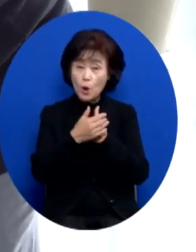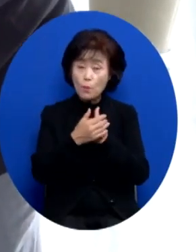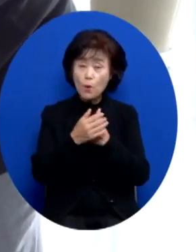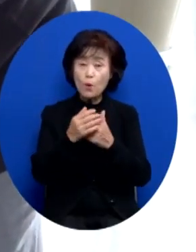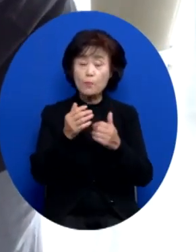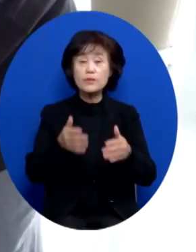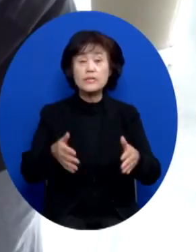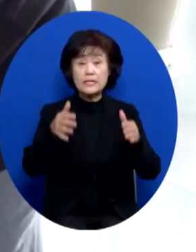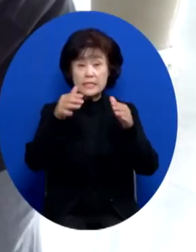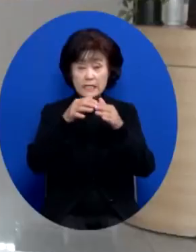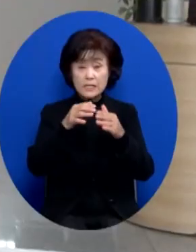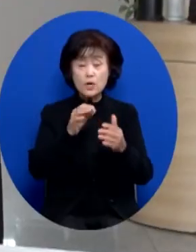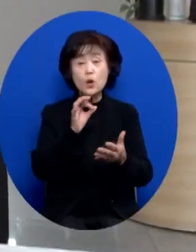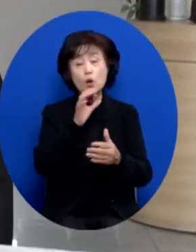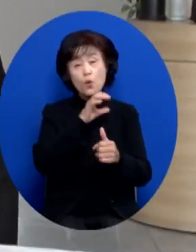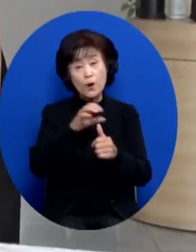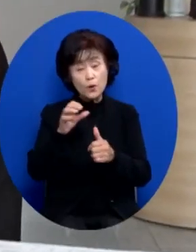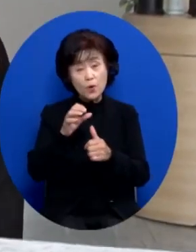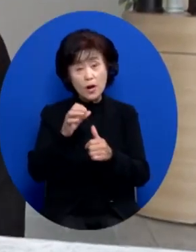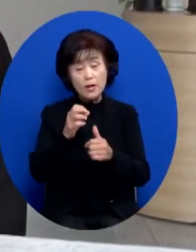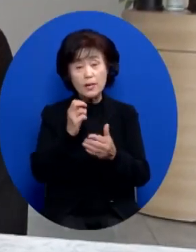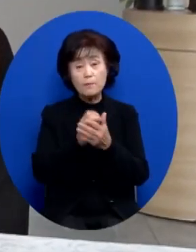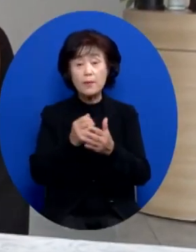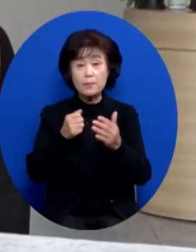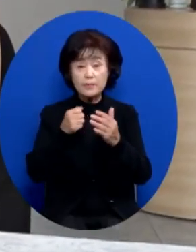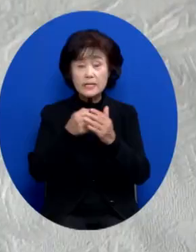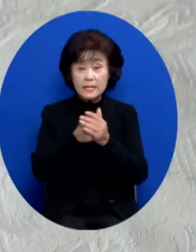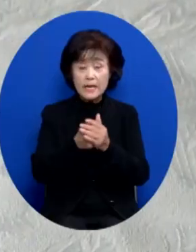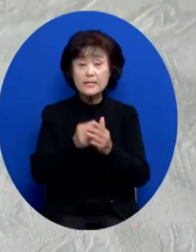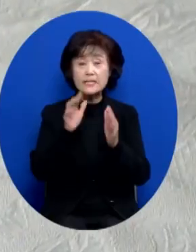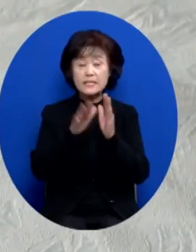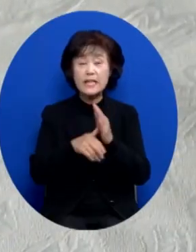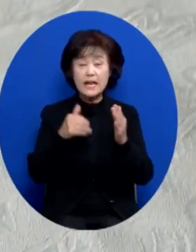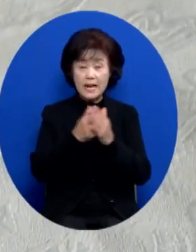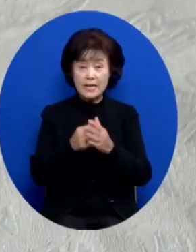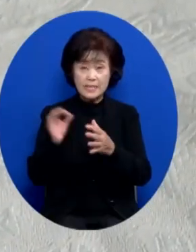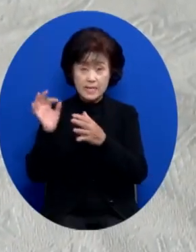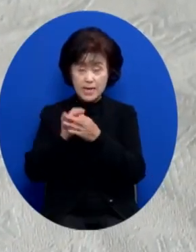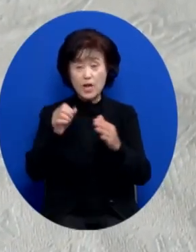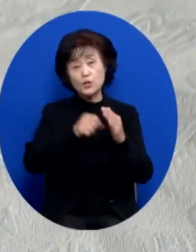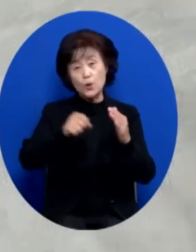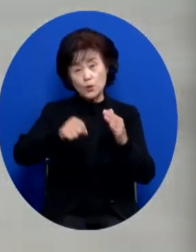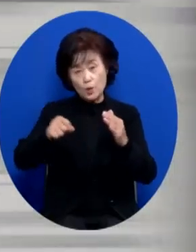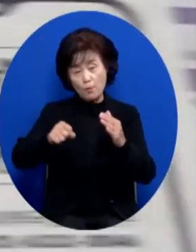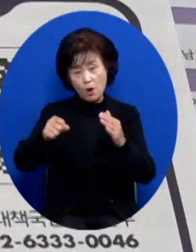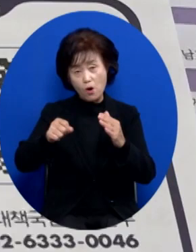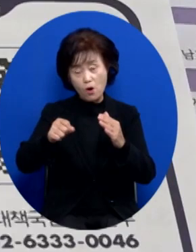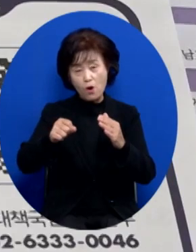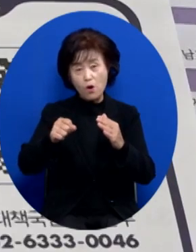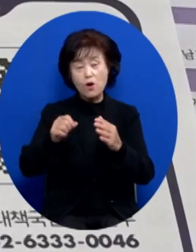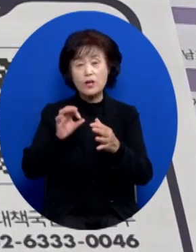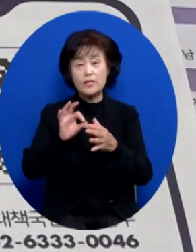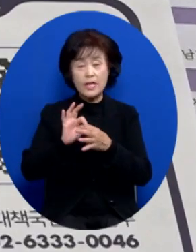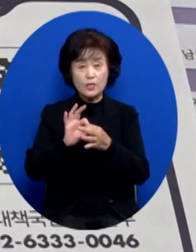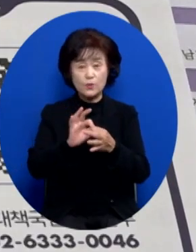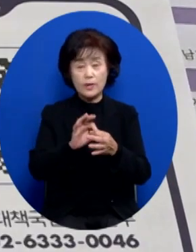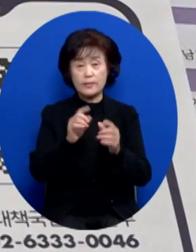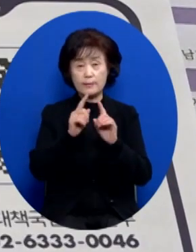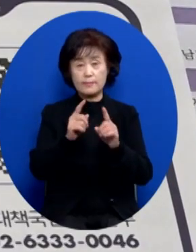법안이 개정될 때까지 입법 청원 서명운동을 이어나간다는 계획입니다. CTS